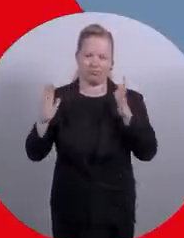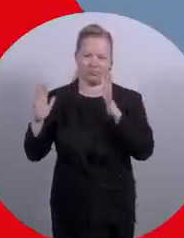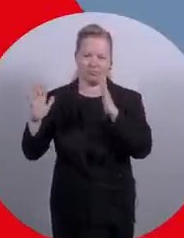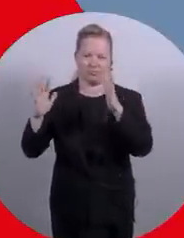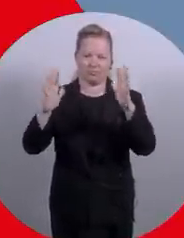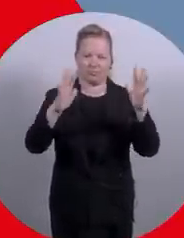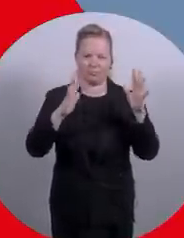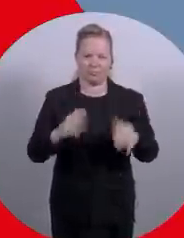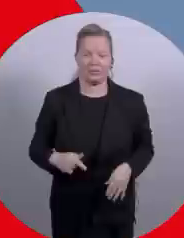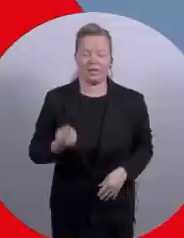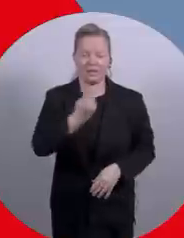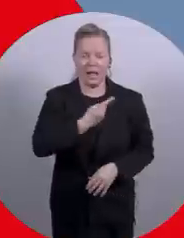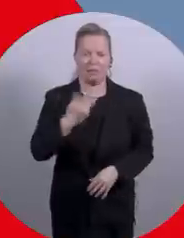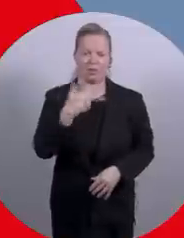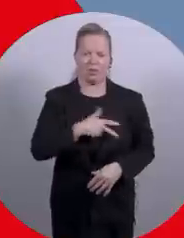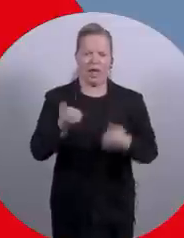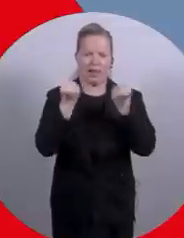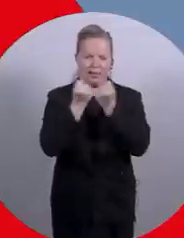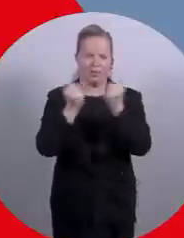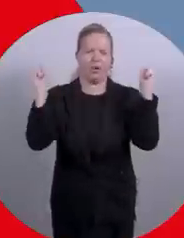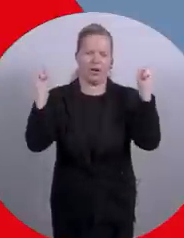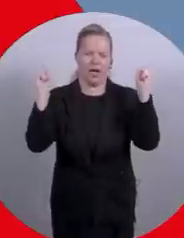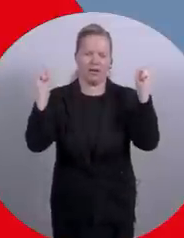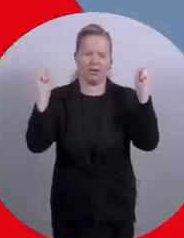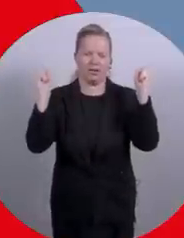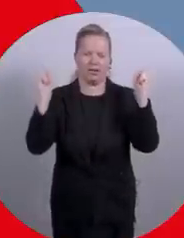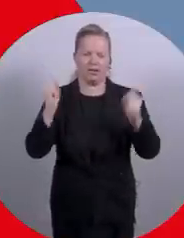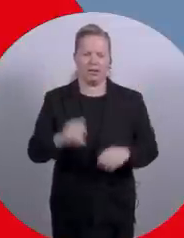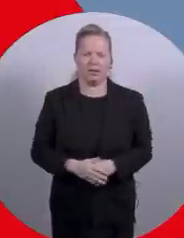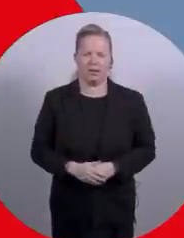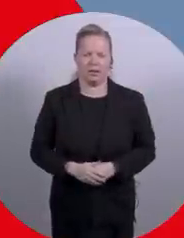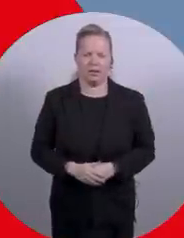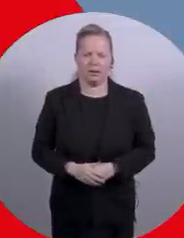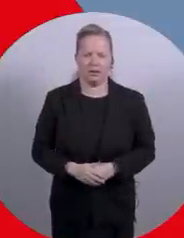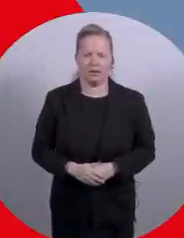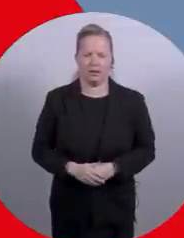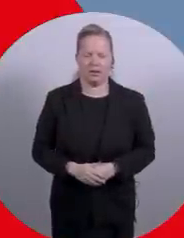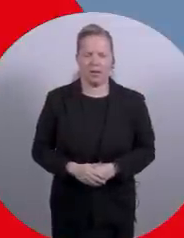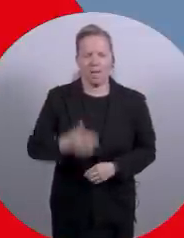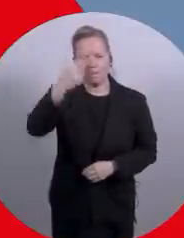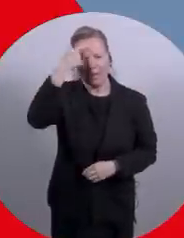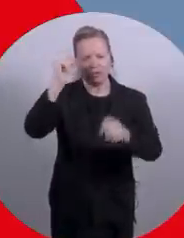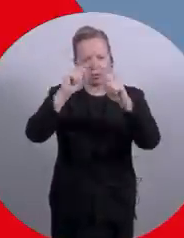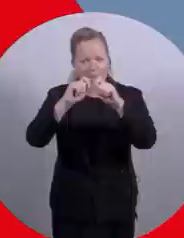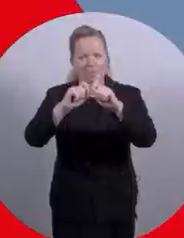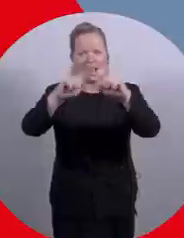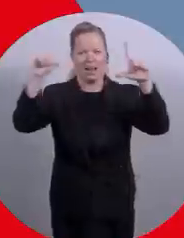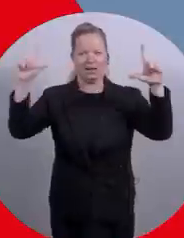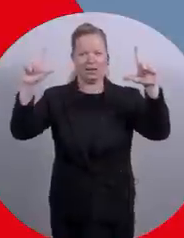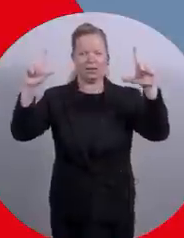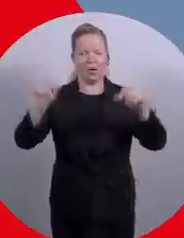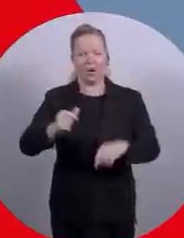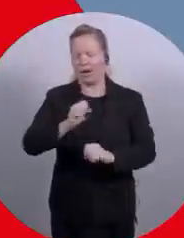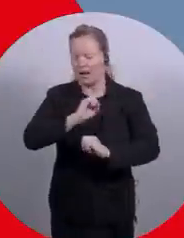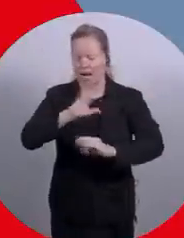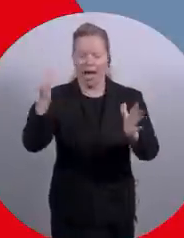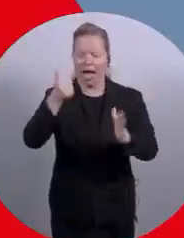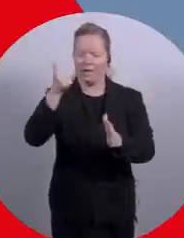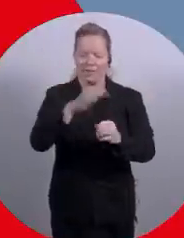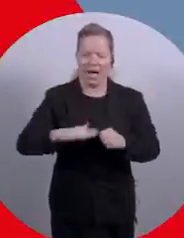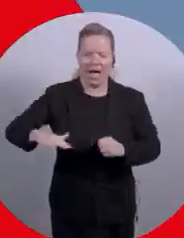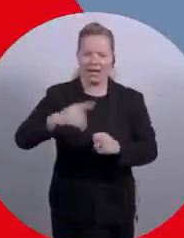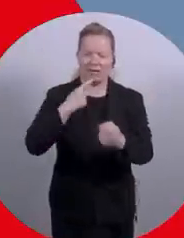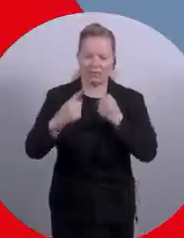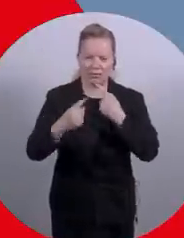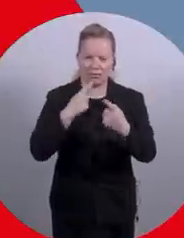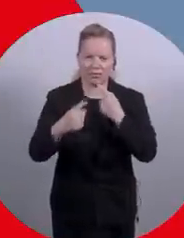immer Geist Sozialdemokrat was Sozialdemokrat von einem Menschenbild herausnehmen ganz klar im Bereich ansprechen nämlich